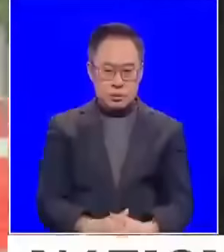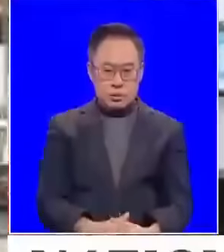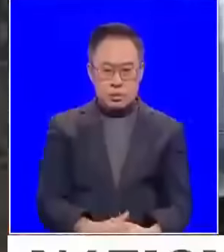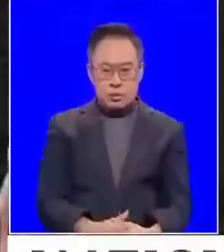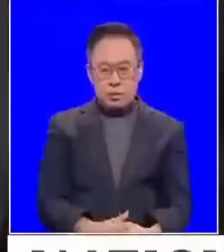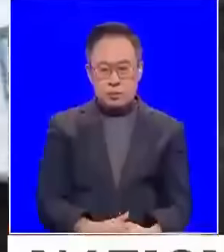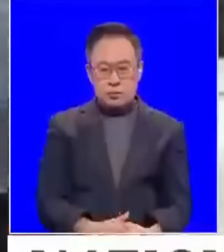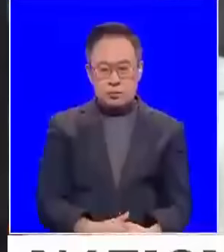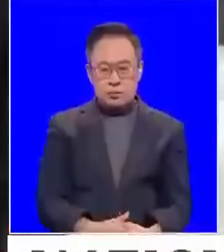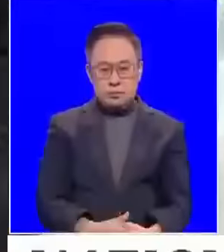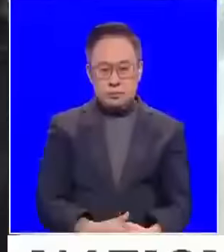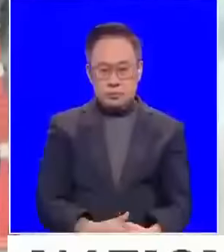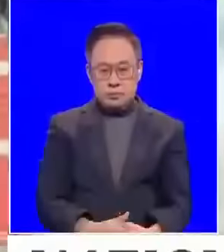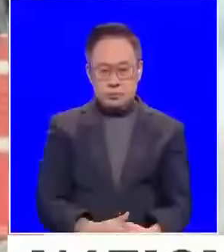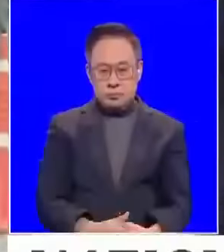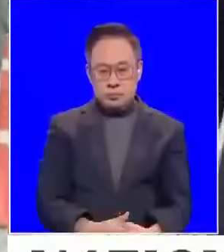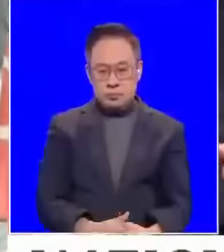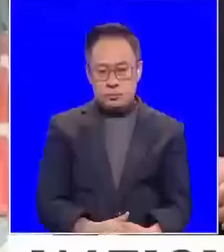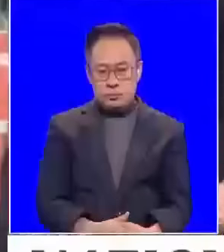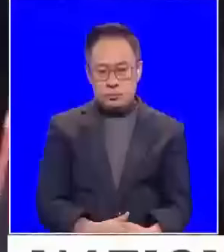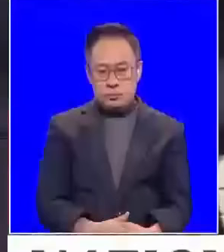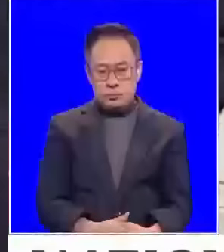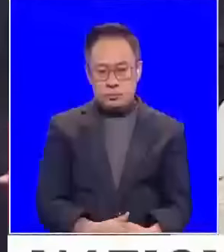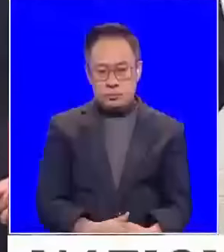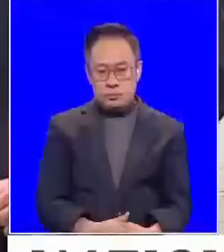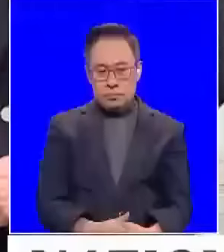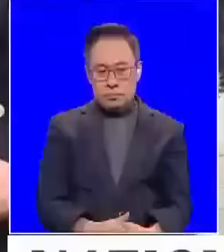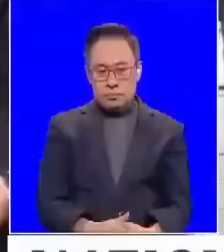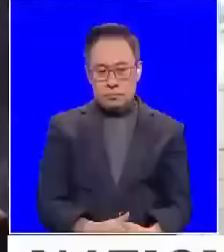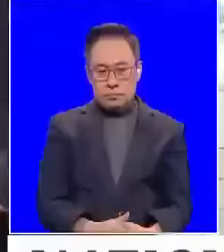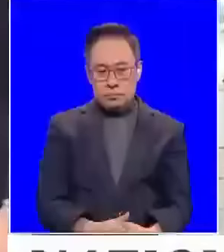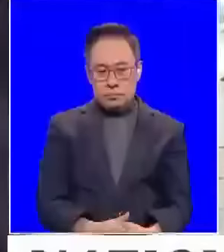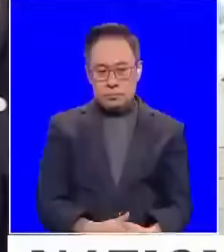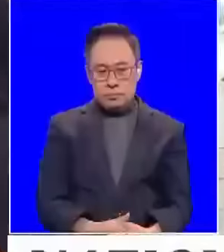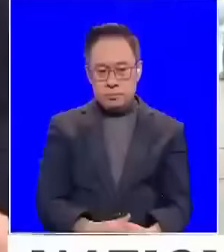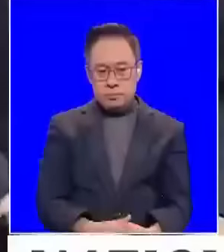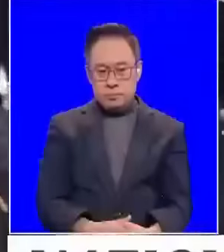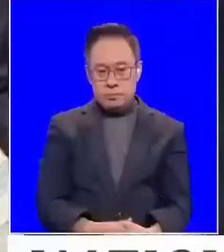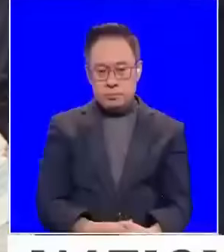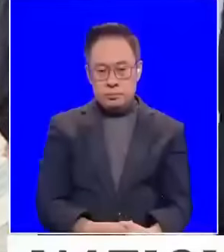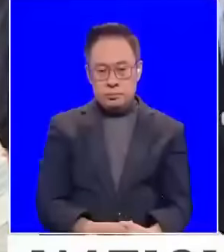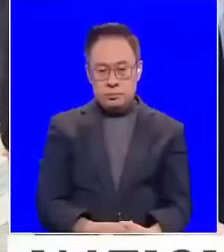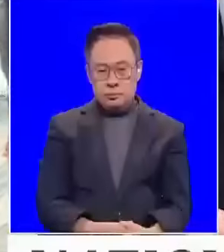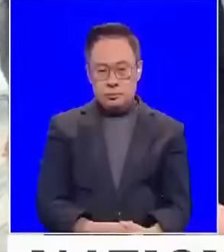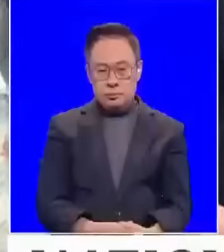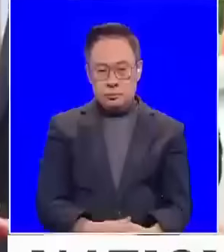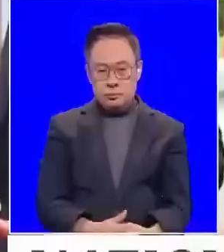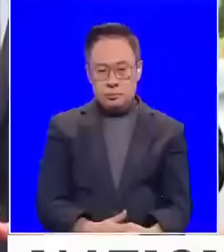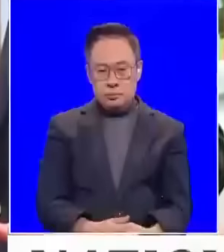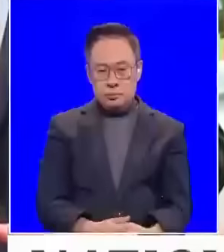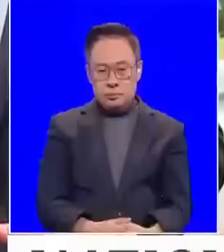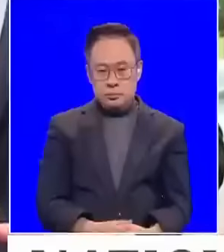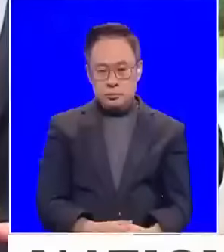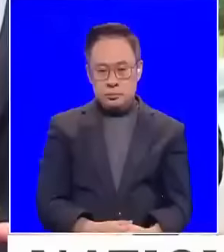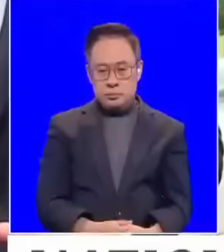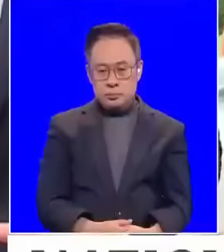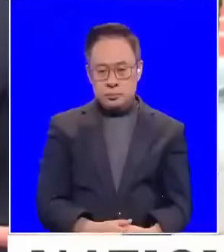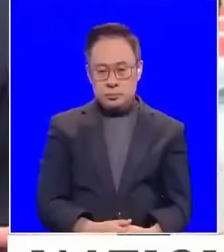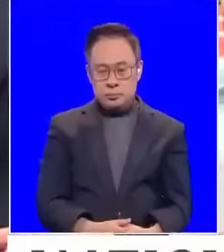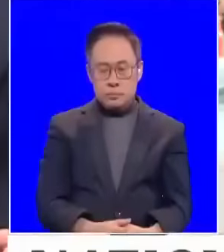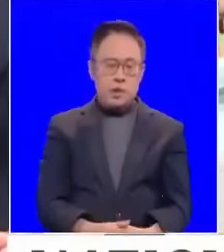ชาติไทยพัฒนาพักร่วมนี่แหละค่ะก็บอกว่ายอมรับว่ามีการพูดคุยเรื่องการทำงานร่วมกันแนวทางการทำงานต่